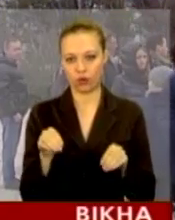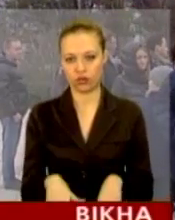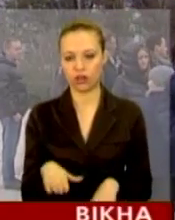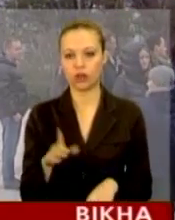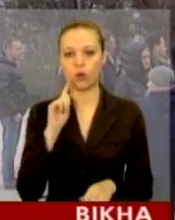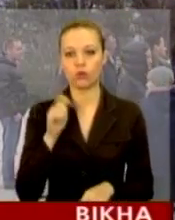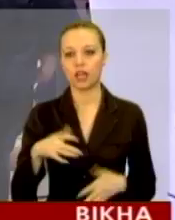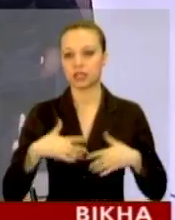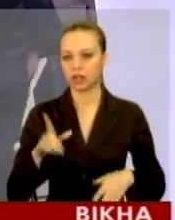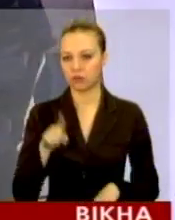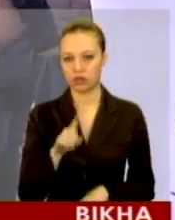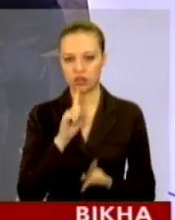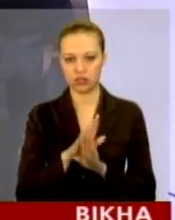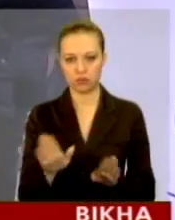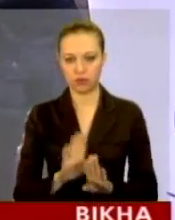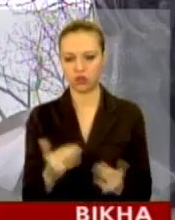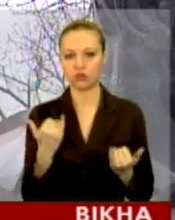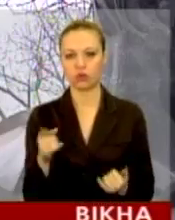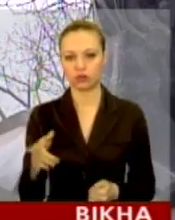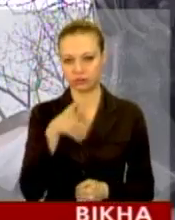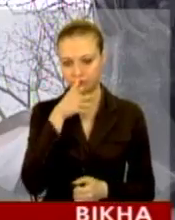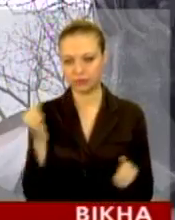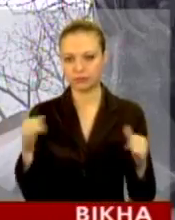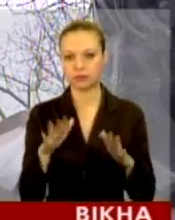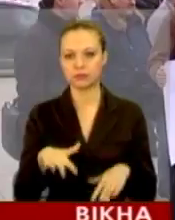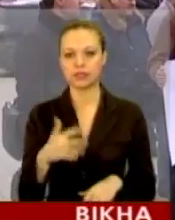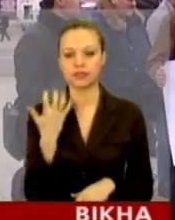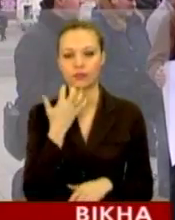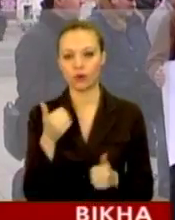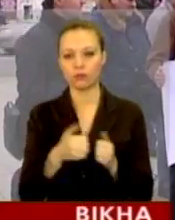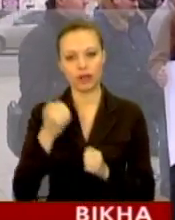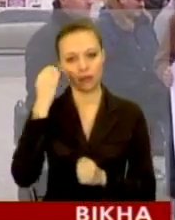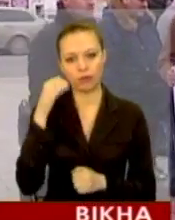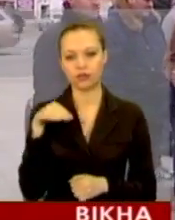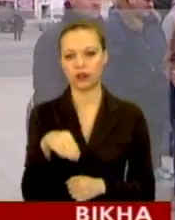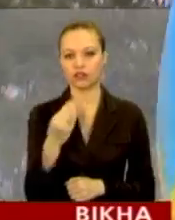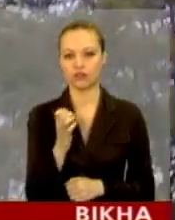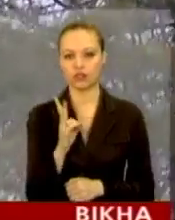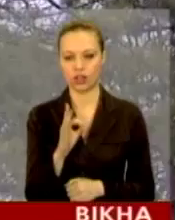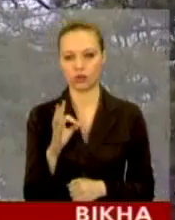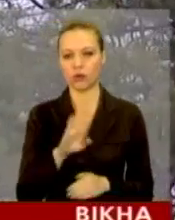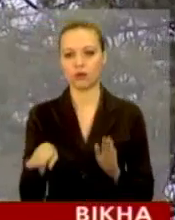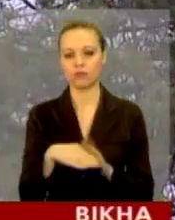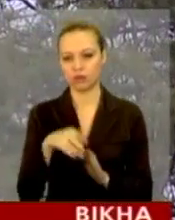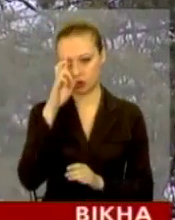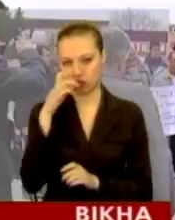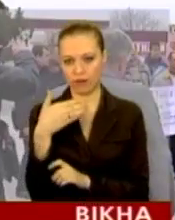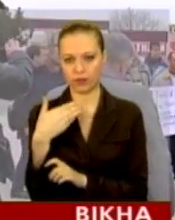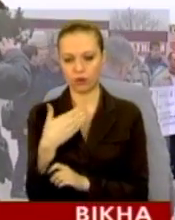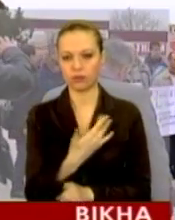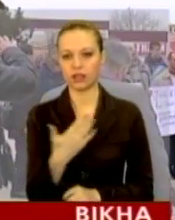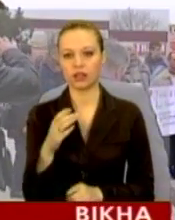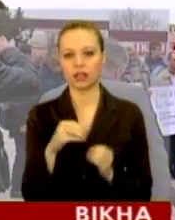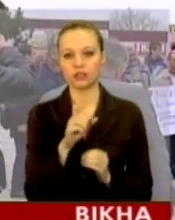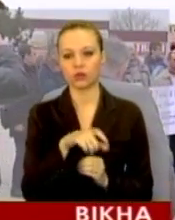Українці Криму теж не мовчать. Сьогодні вони ризикнули зібратися в Сімферополі біля пам'ятника Тарасові Шевченкові під державним прапором. Кілька